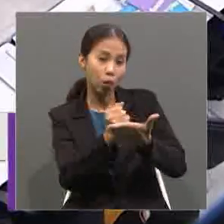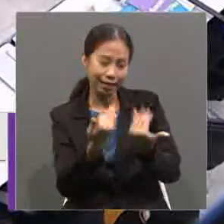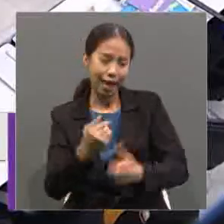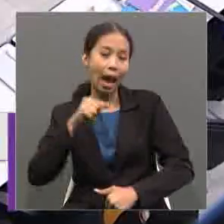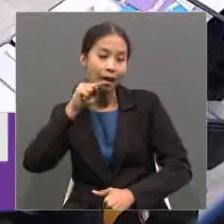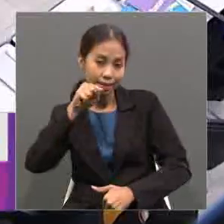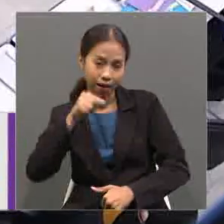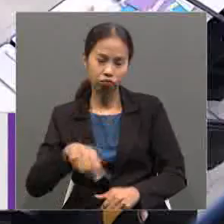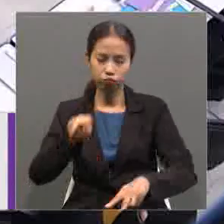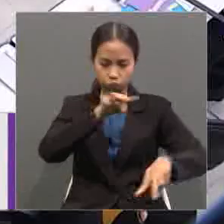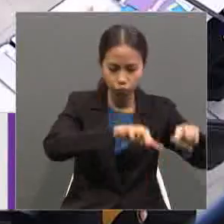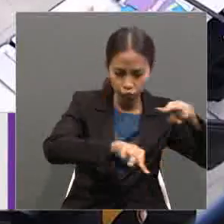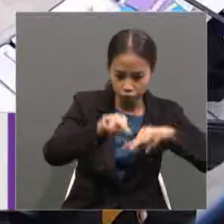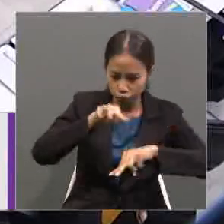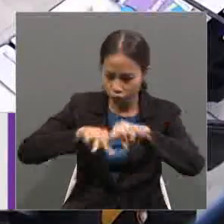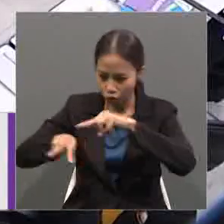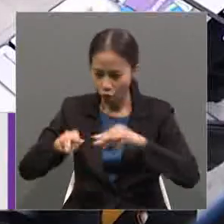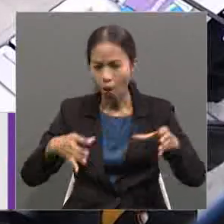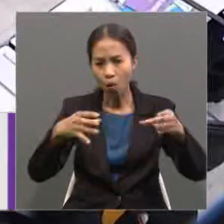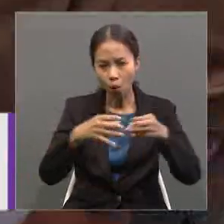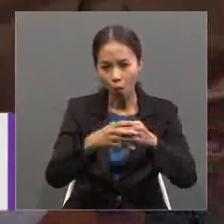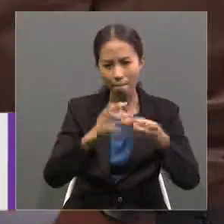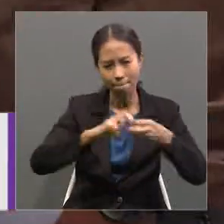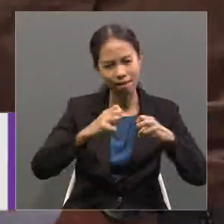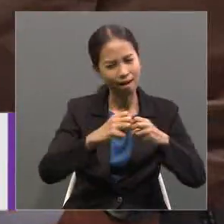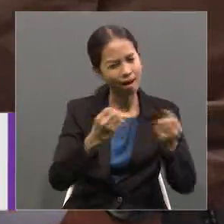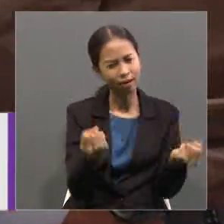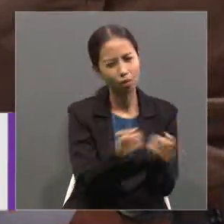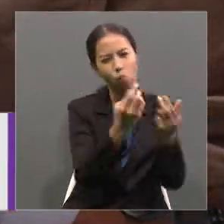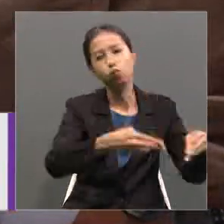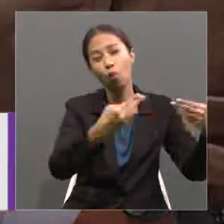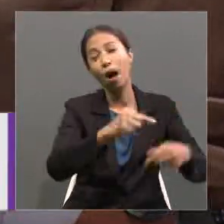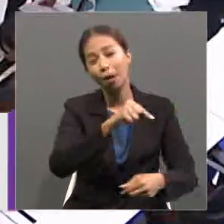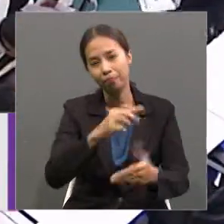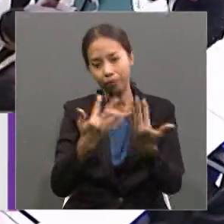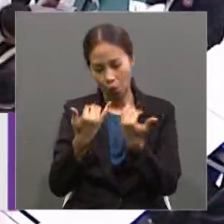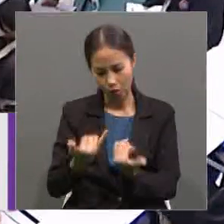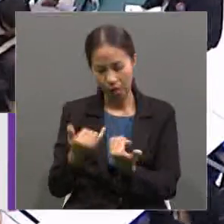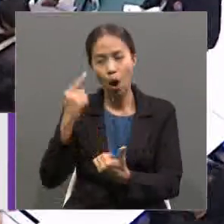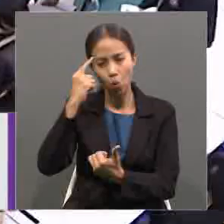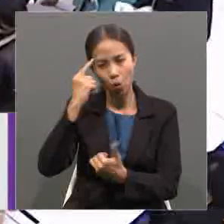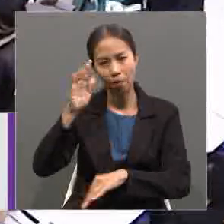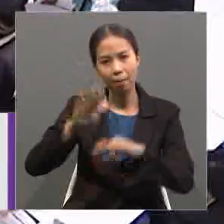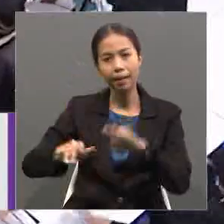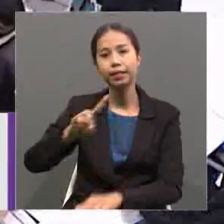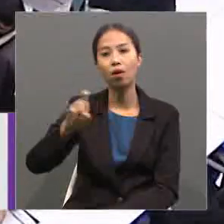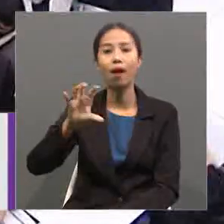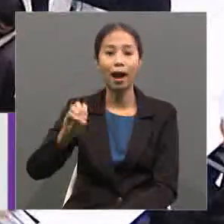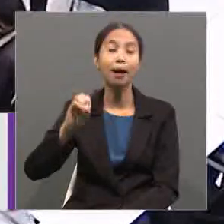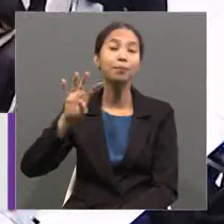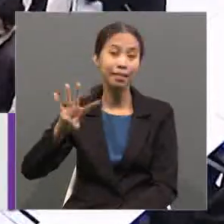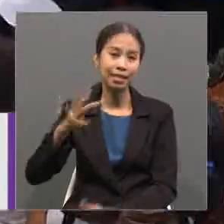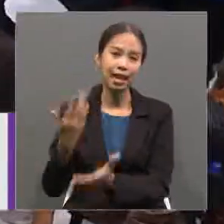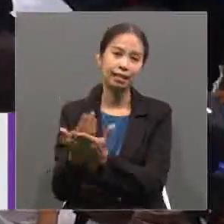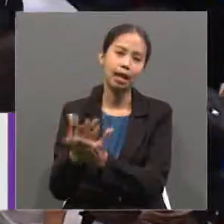ประเทศไปสำรวจจำนวนผู้ที่ได้รับผลกระทบทั้งหมดค่ะเบื้องต้นเนี่ยมี 154คนรวมวงเงินที่